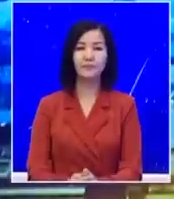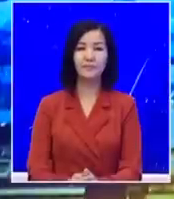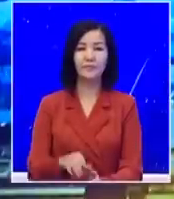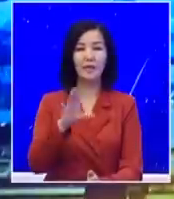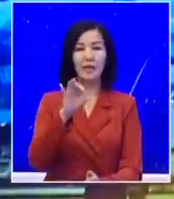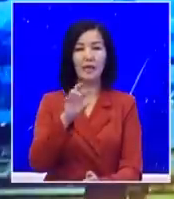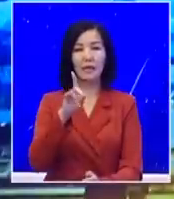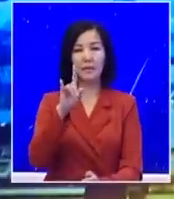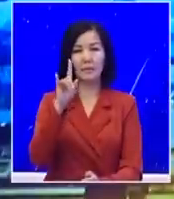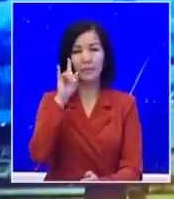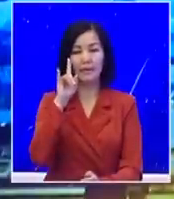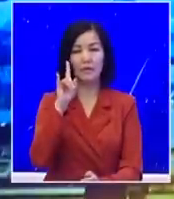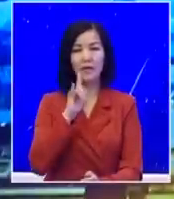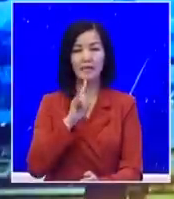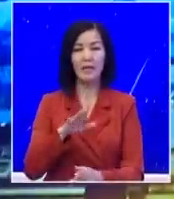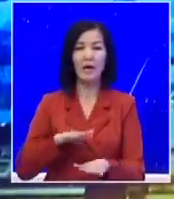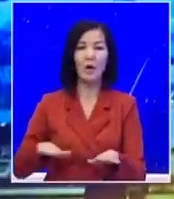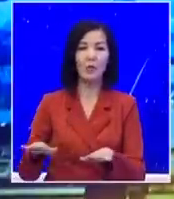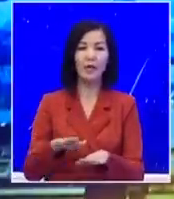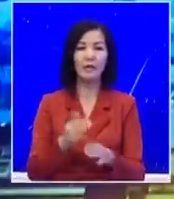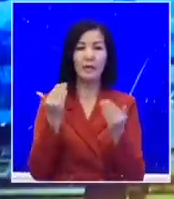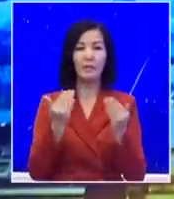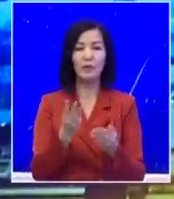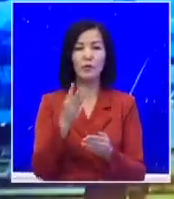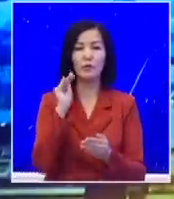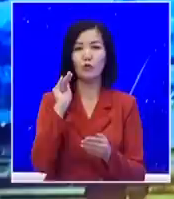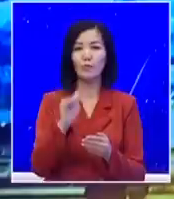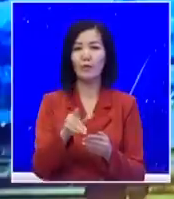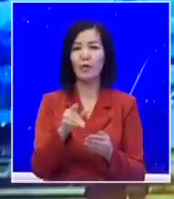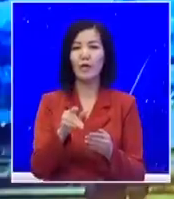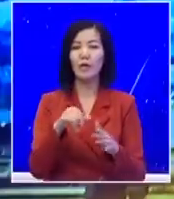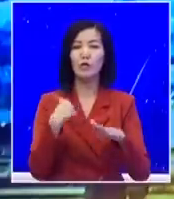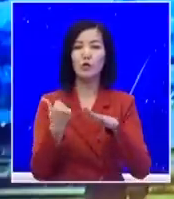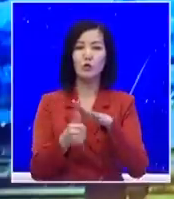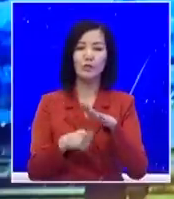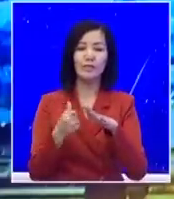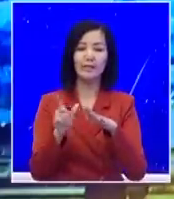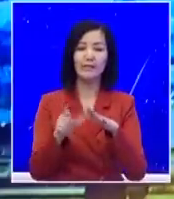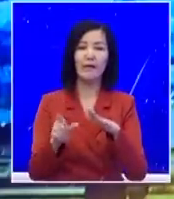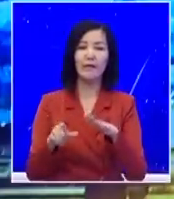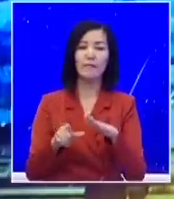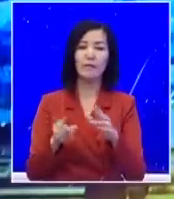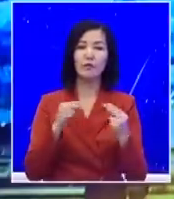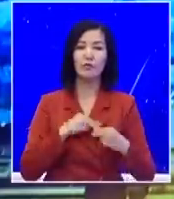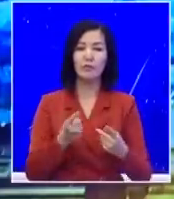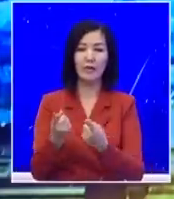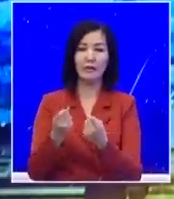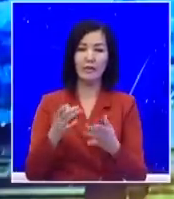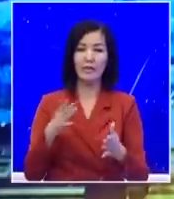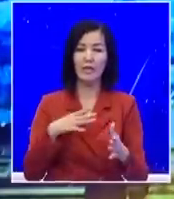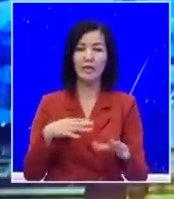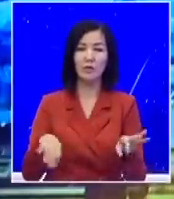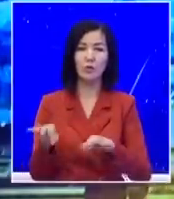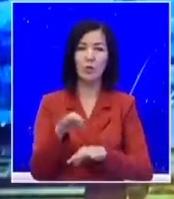Ниет болса, жұмыс табылады. Еңбекші Қазақ ауданында биыл 3000-нан аса жұмыссыз адам жұмыспен қамтылады. Оған жұмыспен қамтудың жол картасы